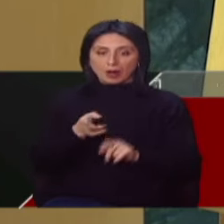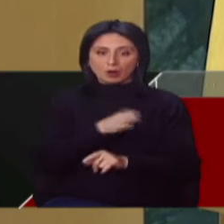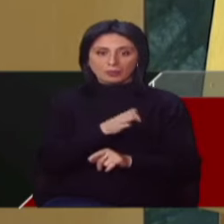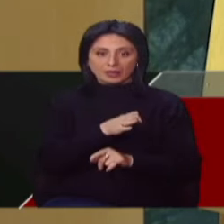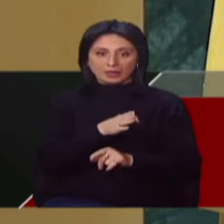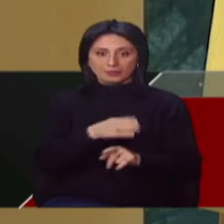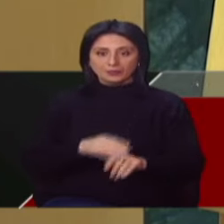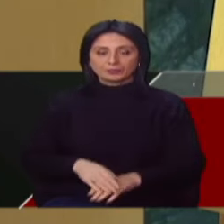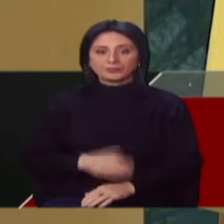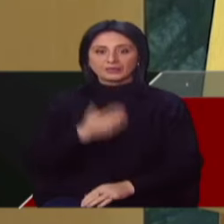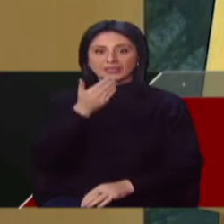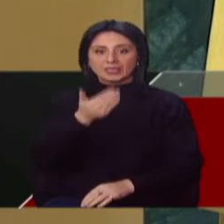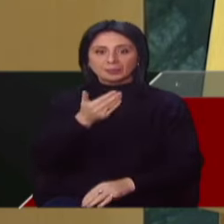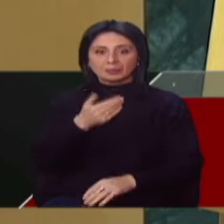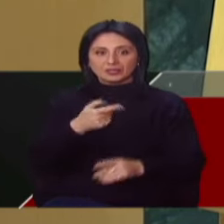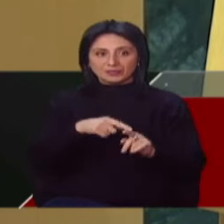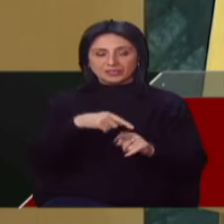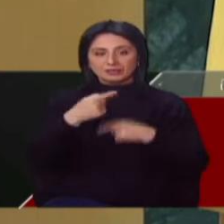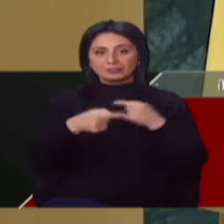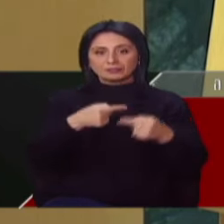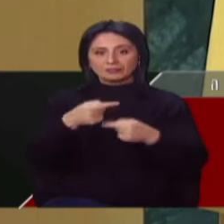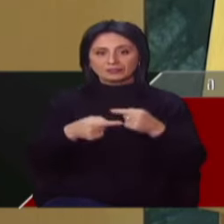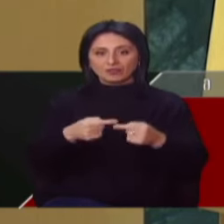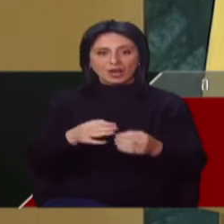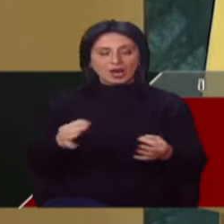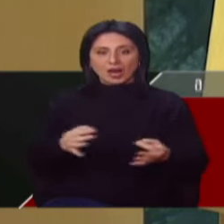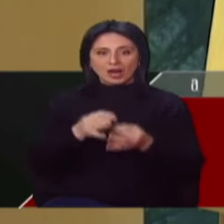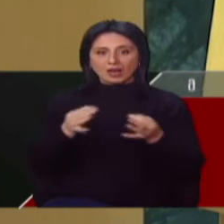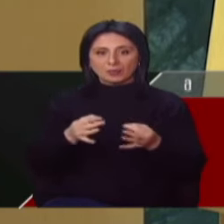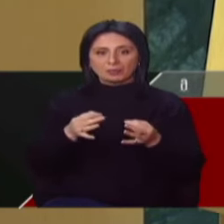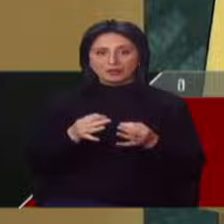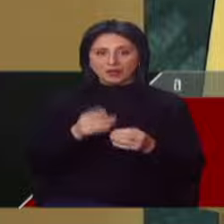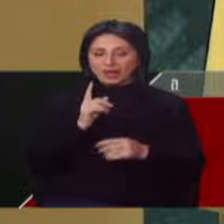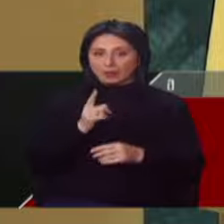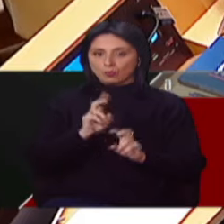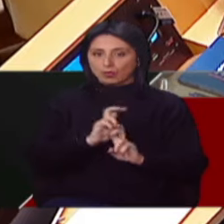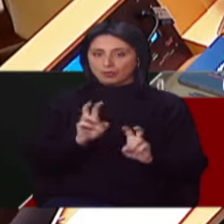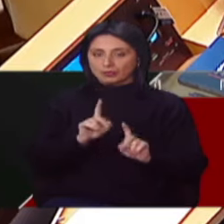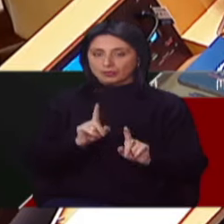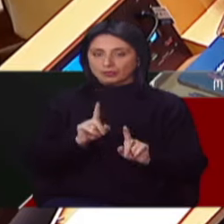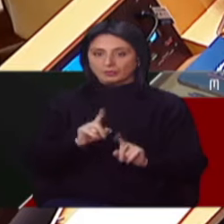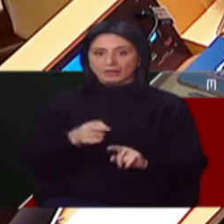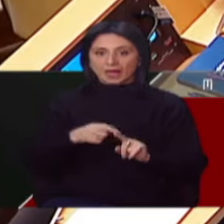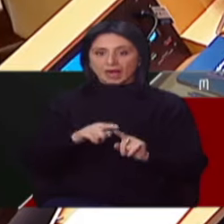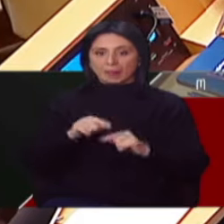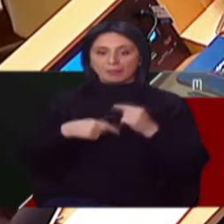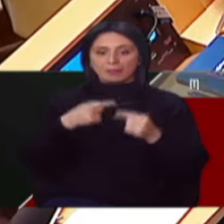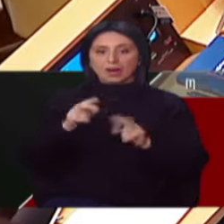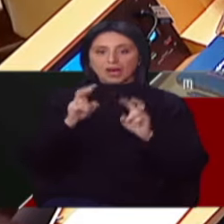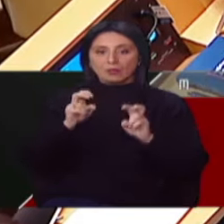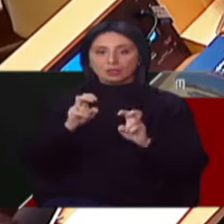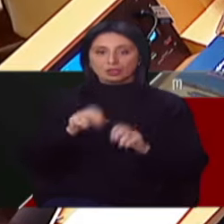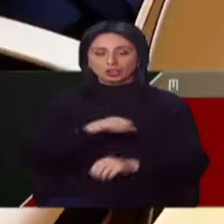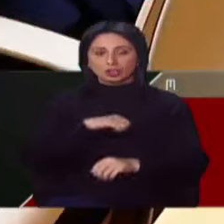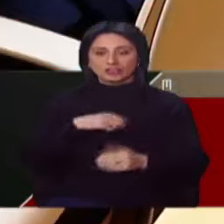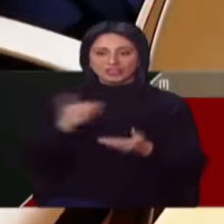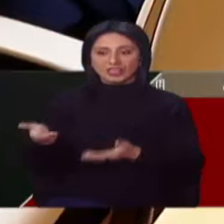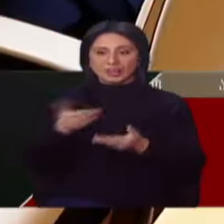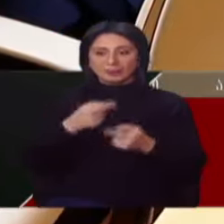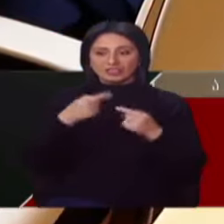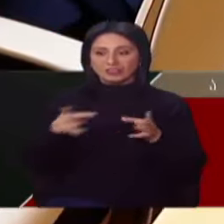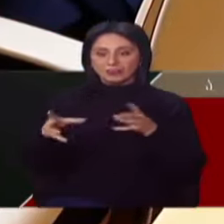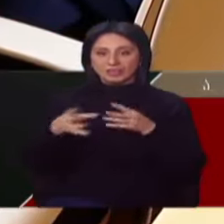hrivki. Mis gadmonashtebs araperi emukrebat. Am gadmonashtebat tsodebulebs tavad epatijeba